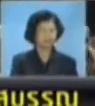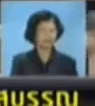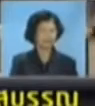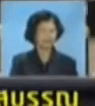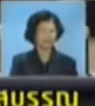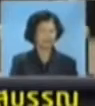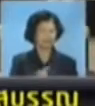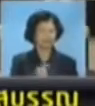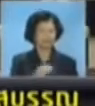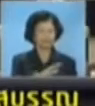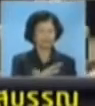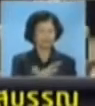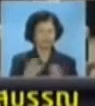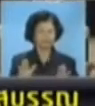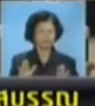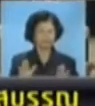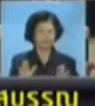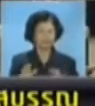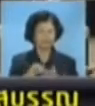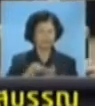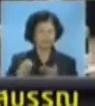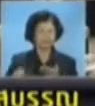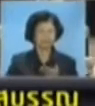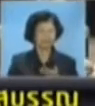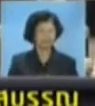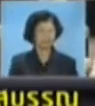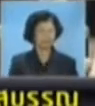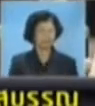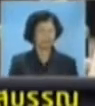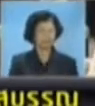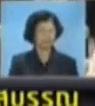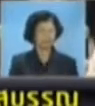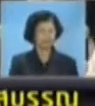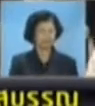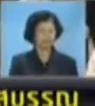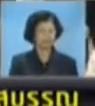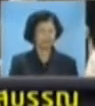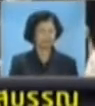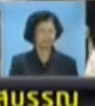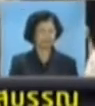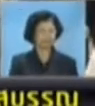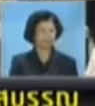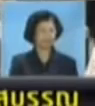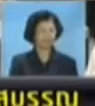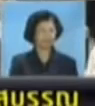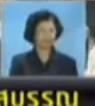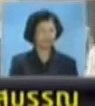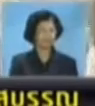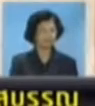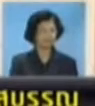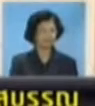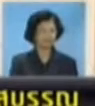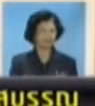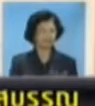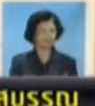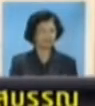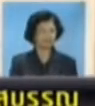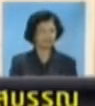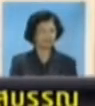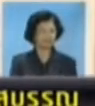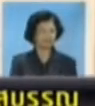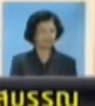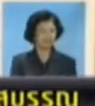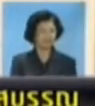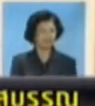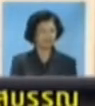กโลกเพียงฝ่ายเดียวปรากฏว่าในช่วงนั้นเสียงก็ไม่ถึง3ใน5นะครับก็มีเสียงถอดถอนเพียง57เสียง